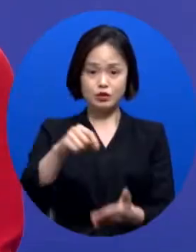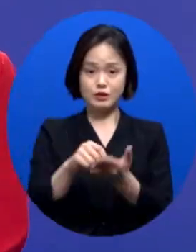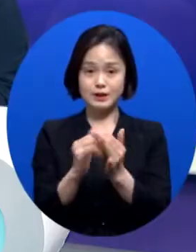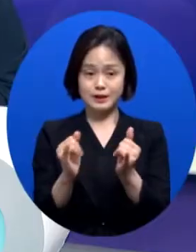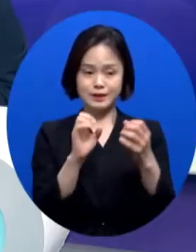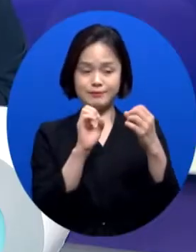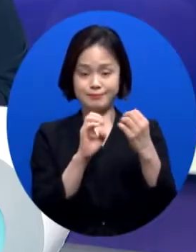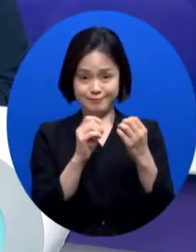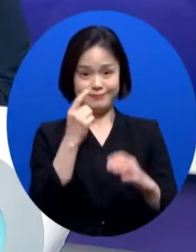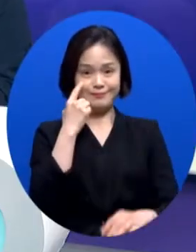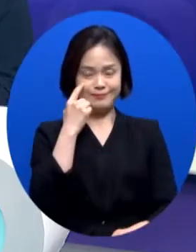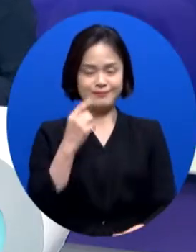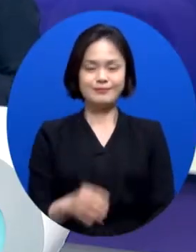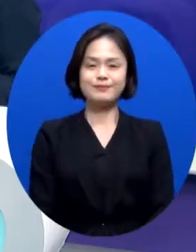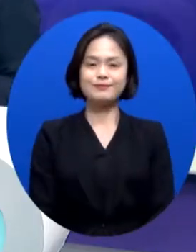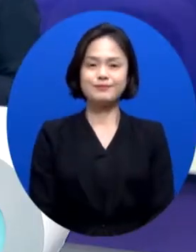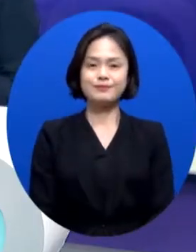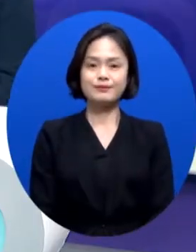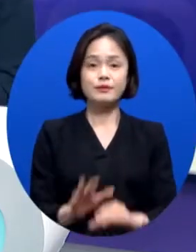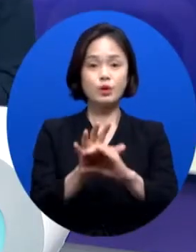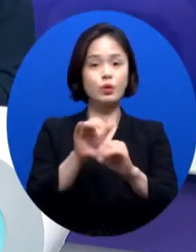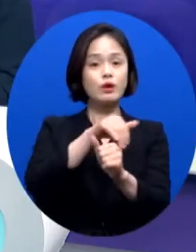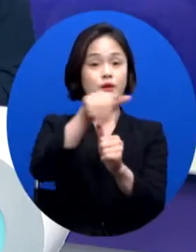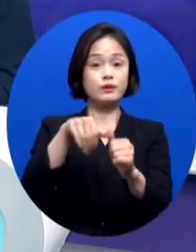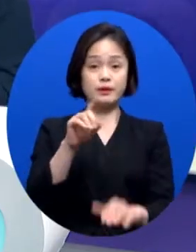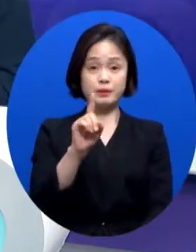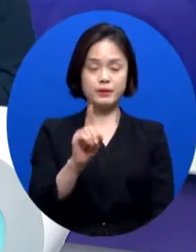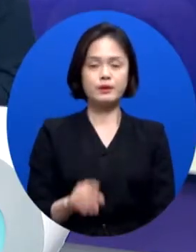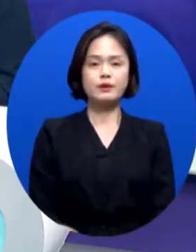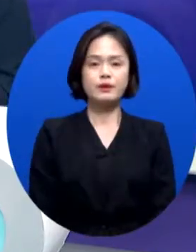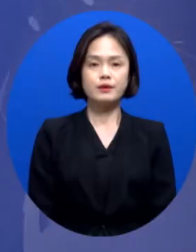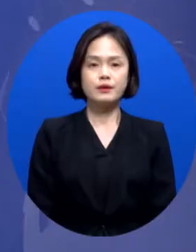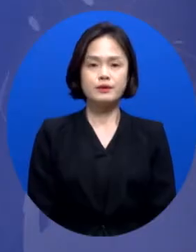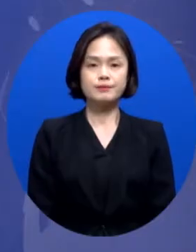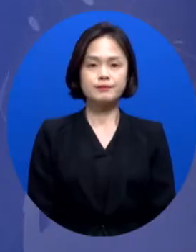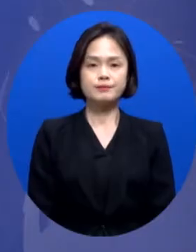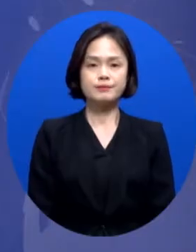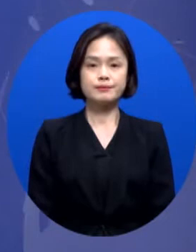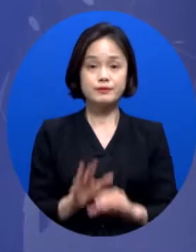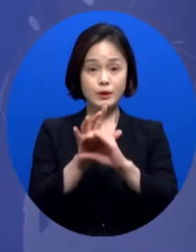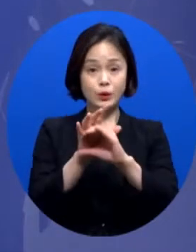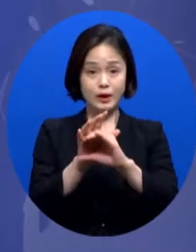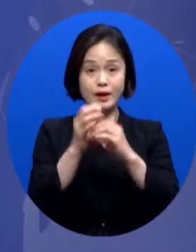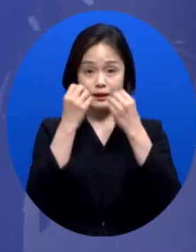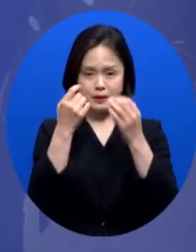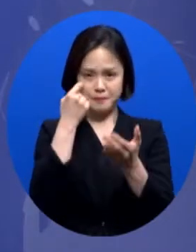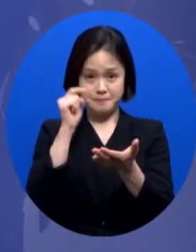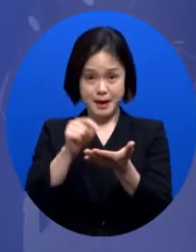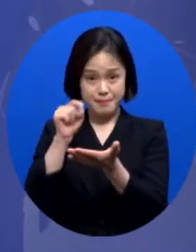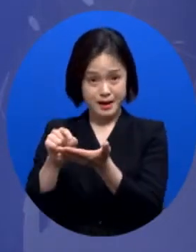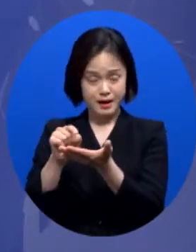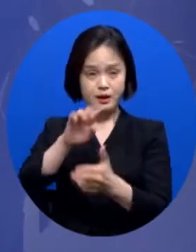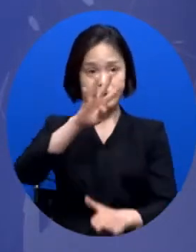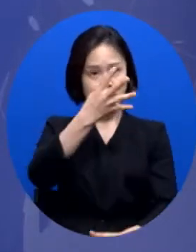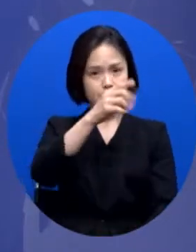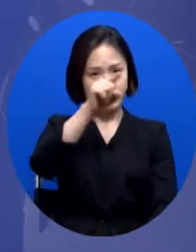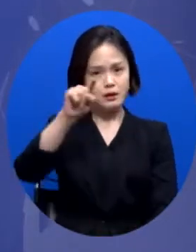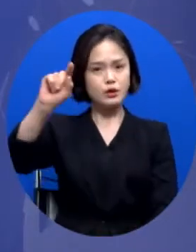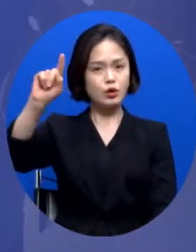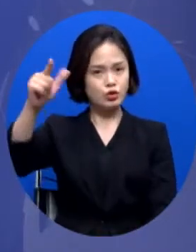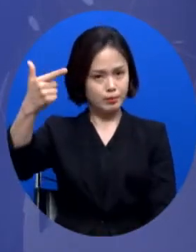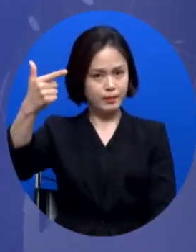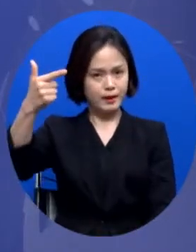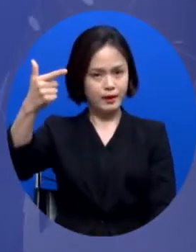안녕하십니까. 네, 코로나19 상황 어떻습니까? 네, 코로나19 신규 확진자 수가 400명대에서 600명대를